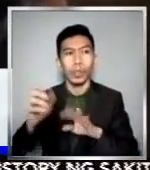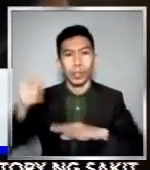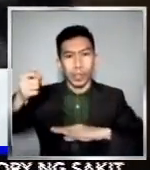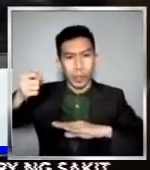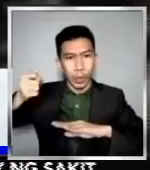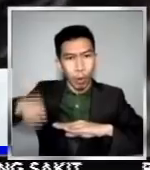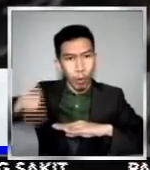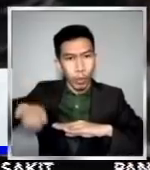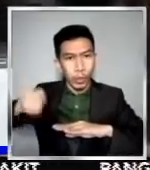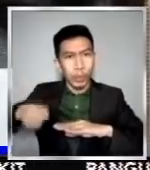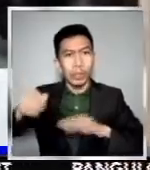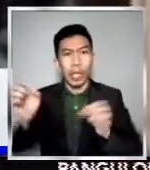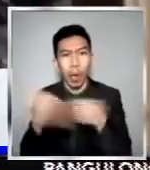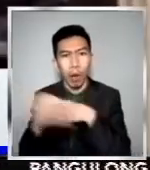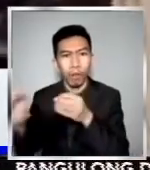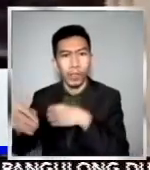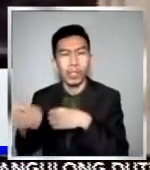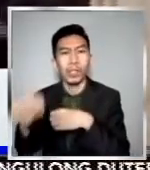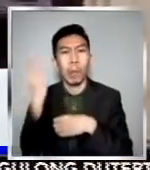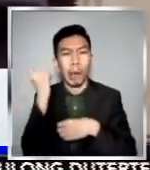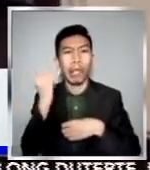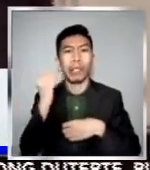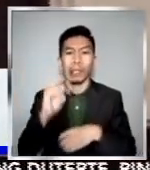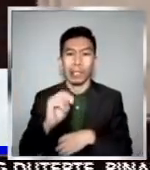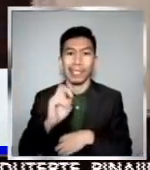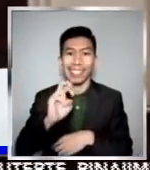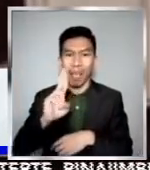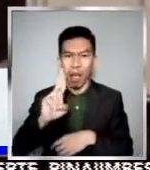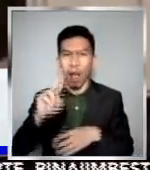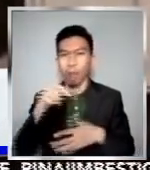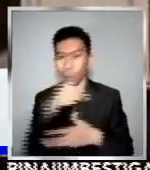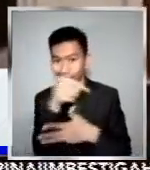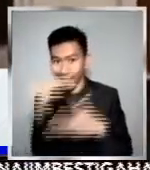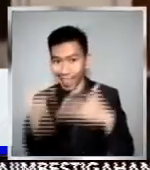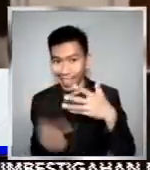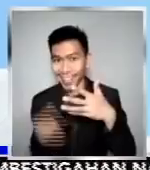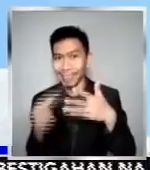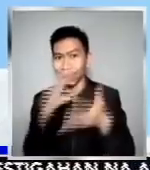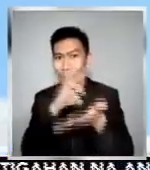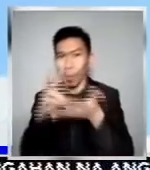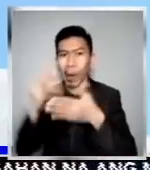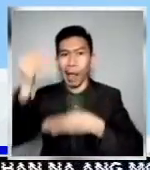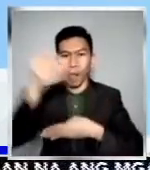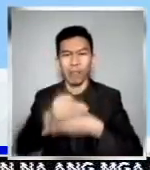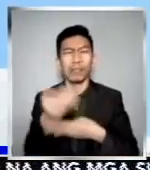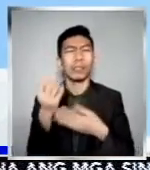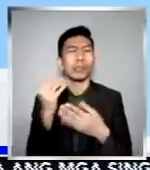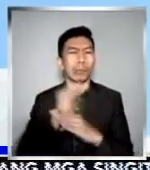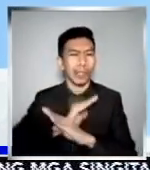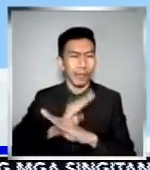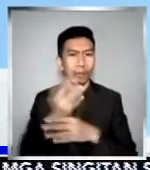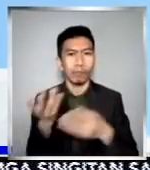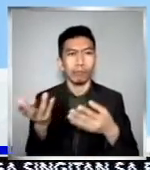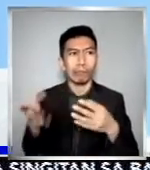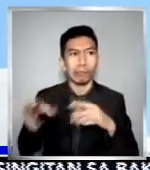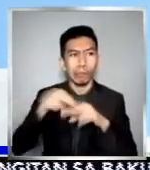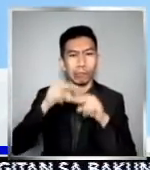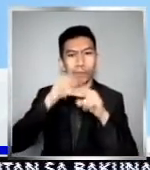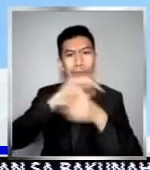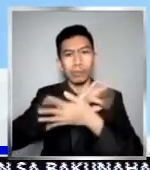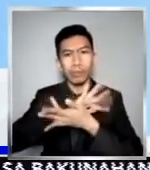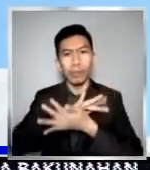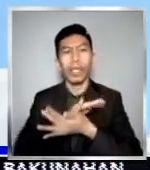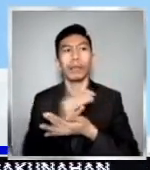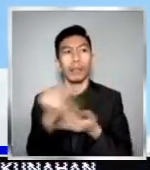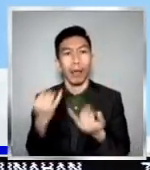muling pagdami ng COVID cases. Sa ngayon, wala pang napipiling kapalit ni Peralta pero hawak na ni Pangulong Duterte ang